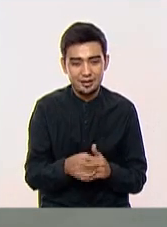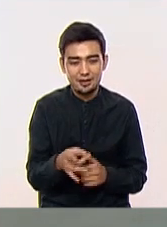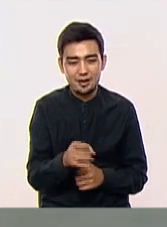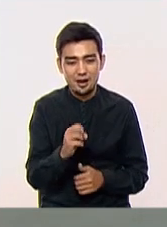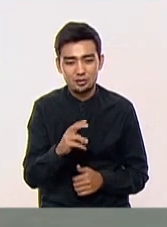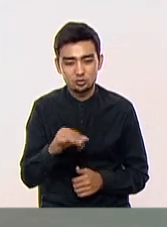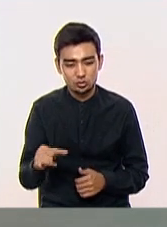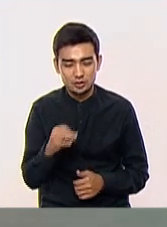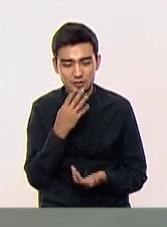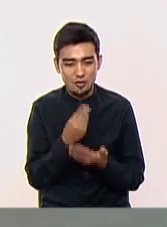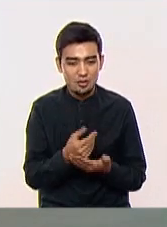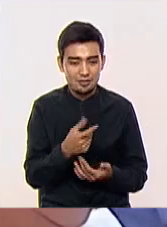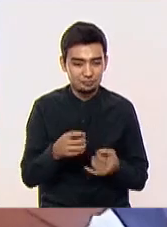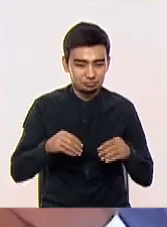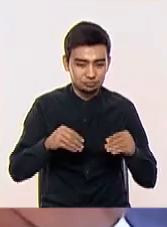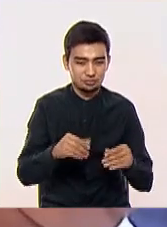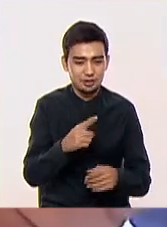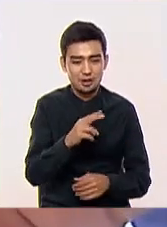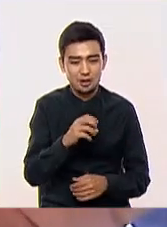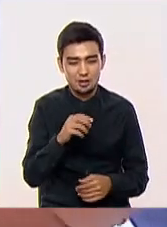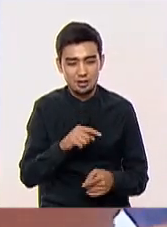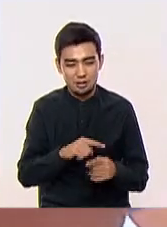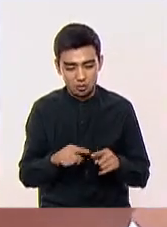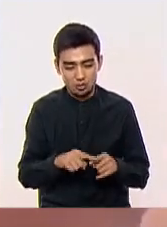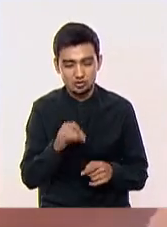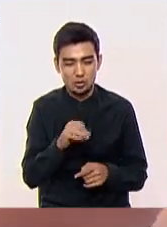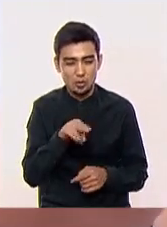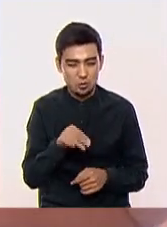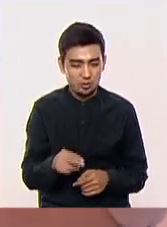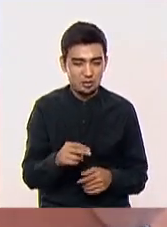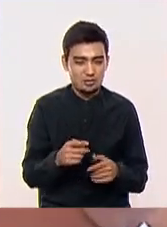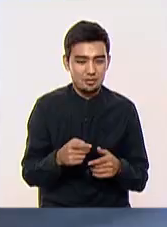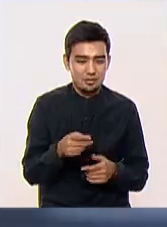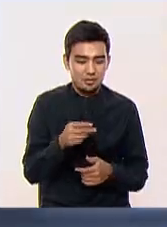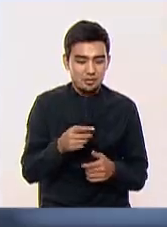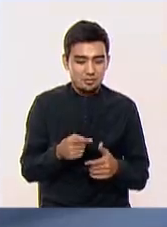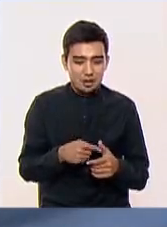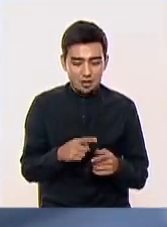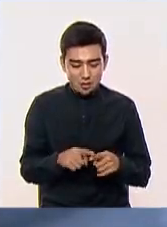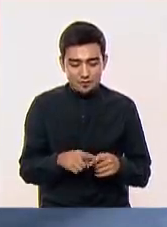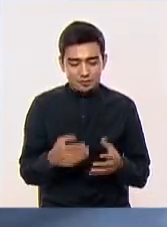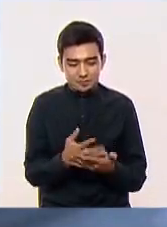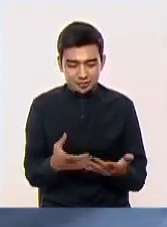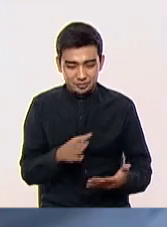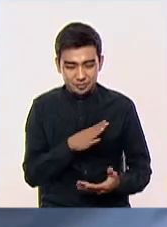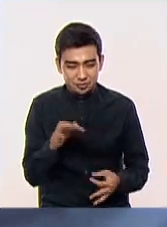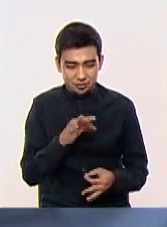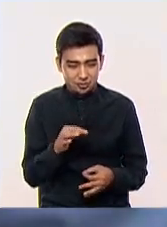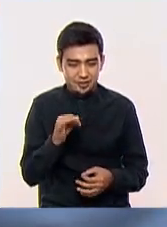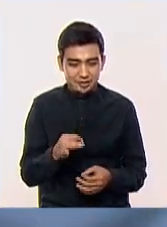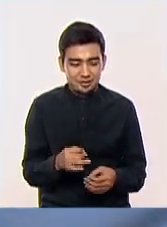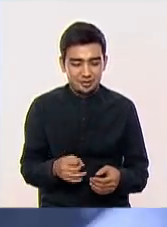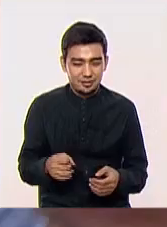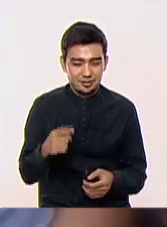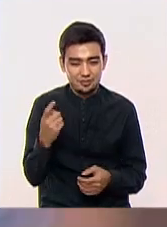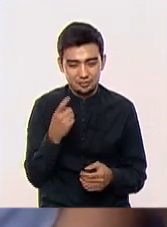своих гектарах выращивают картофель, лук, морковь, фрукты, а также клевер, которым кормят скотину. Крестьяне говорят, они платят за